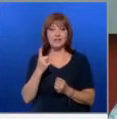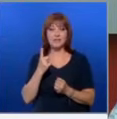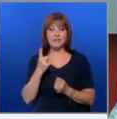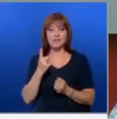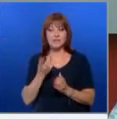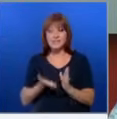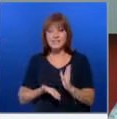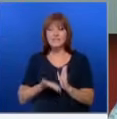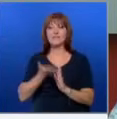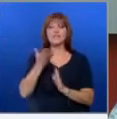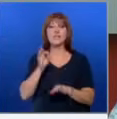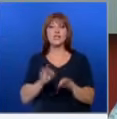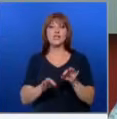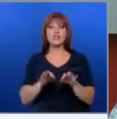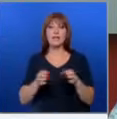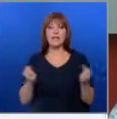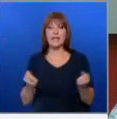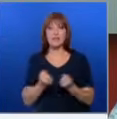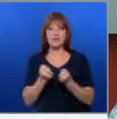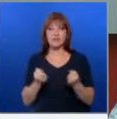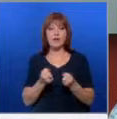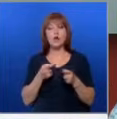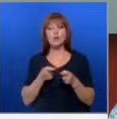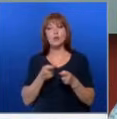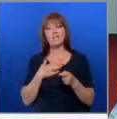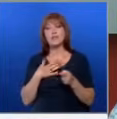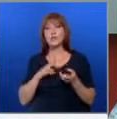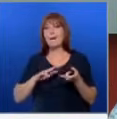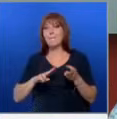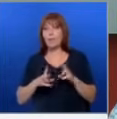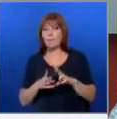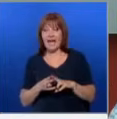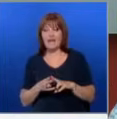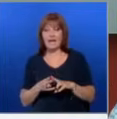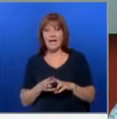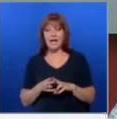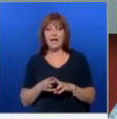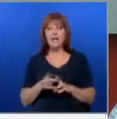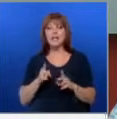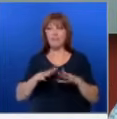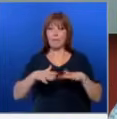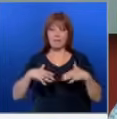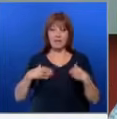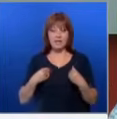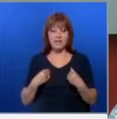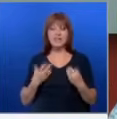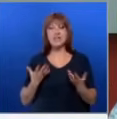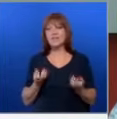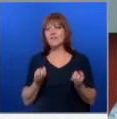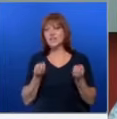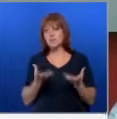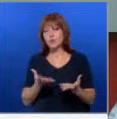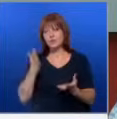да се вдигне избирателната активност. Тогава картината ще се промени. И в парламента, и в възможността